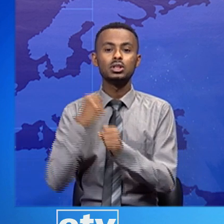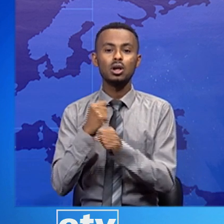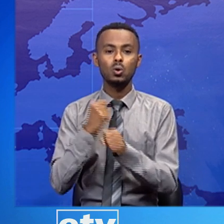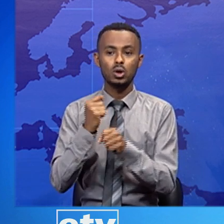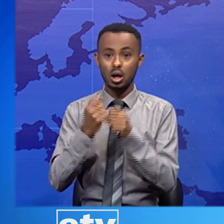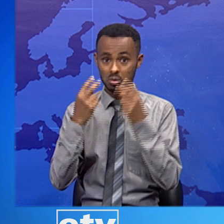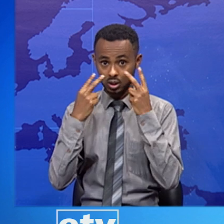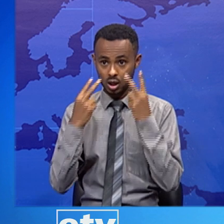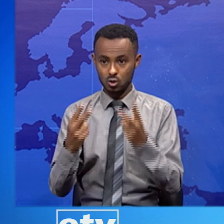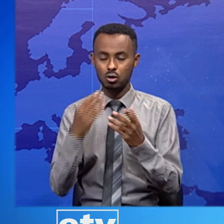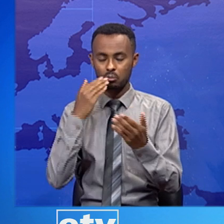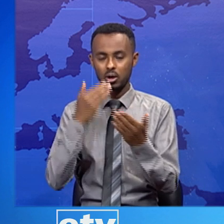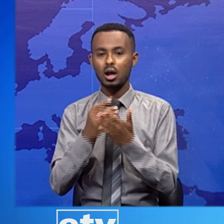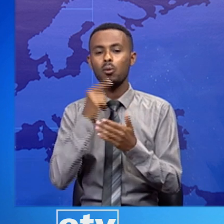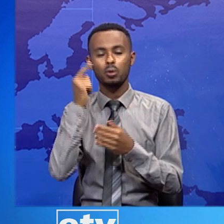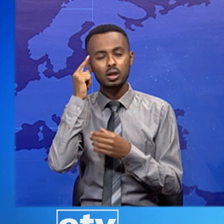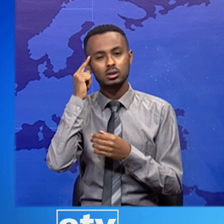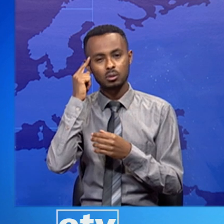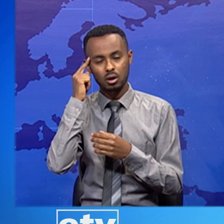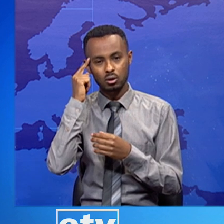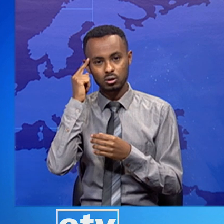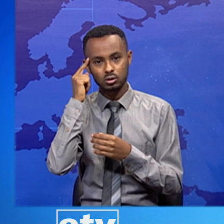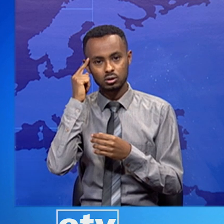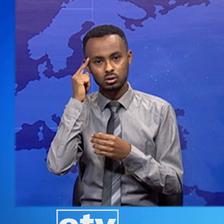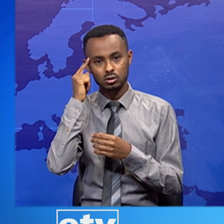ቢሽከረከሩና ቢታዩ መልካም ነው ብዬ አስባለሁ።